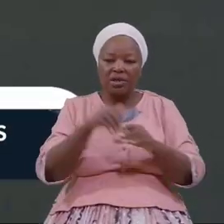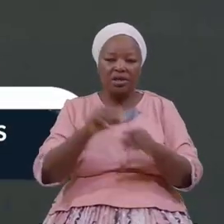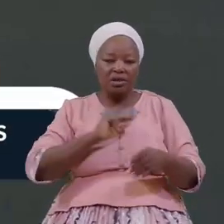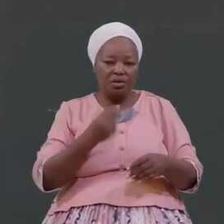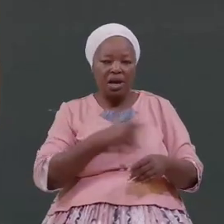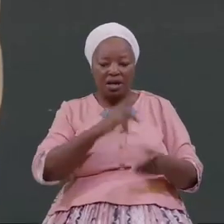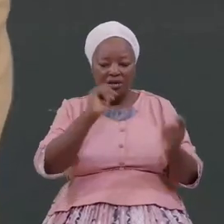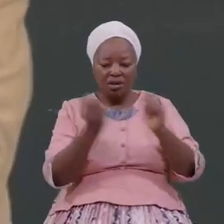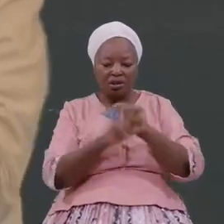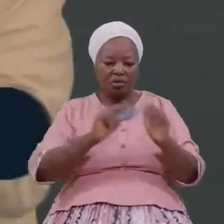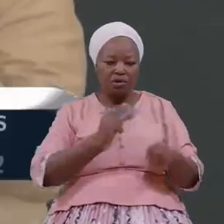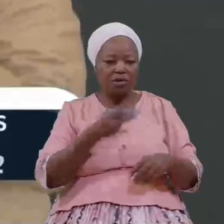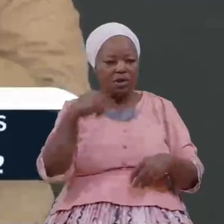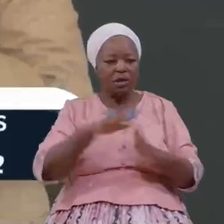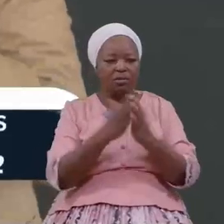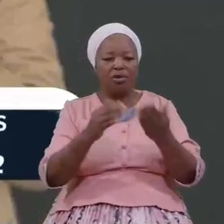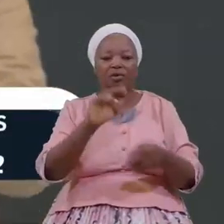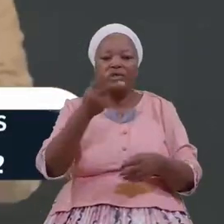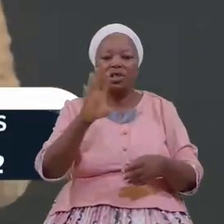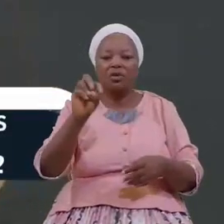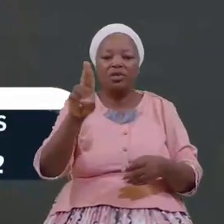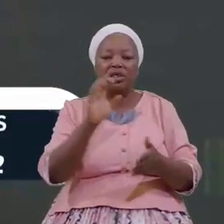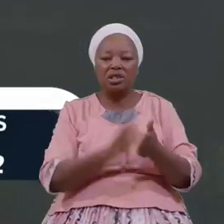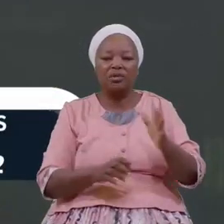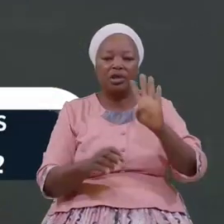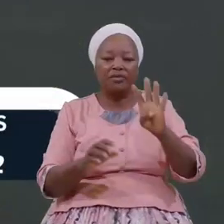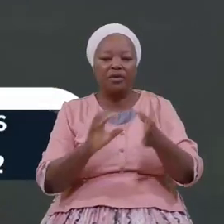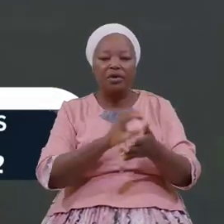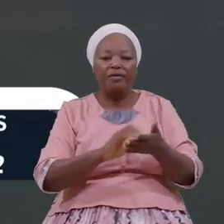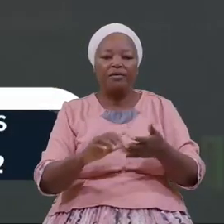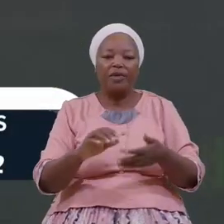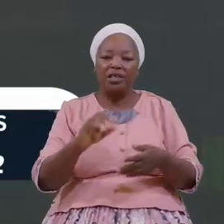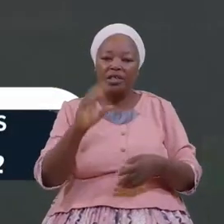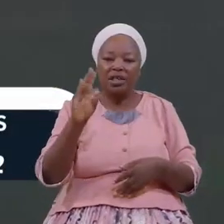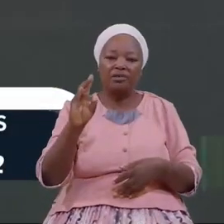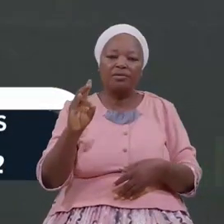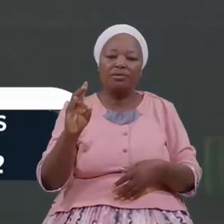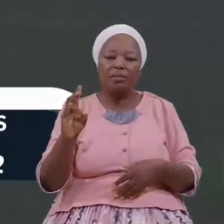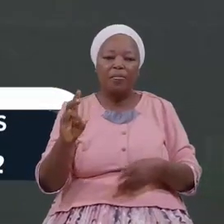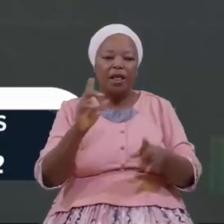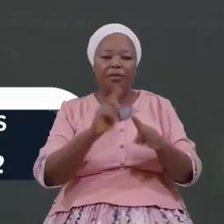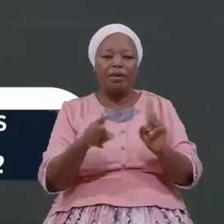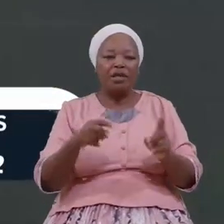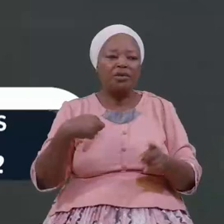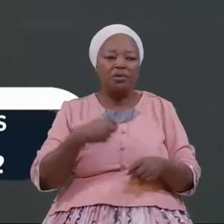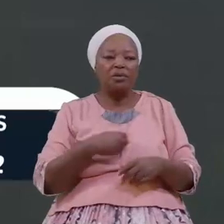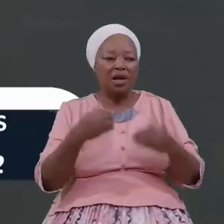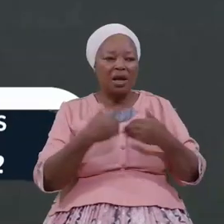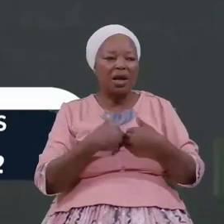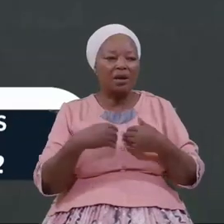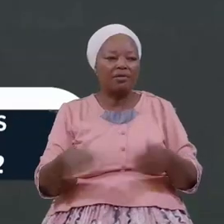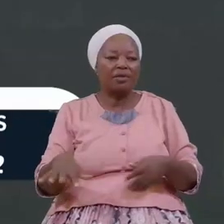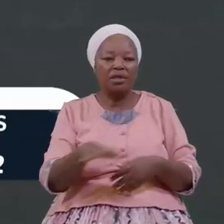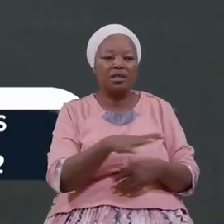qui nous habite et nous transforme. 2 Corinthiens 4, 7. 2 Corinthiens 4, 7.